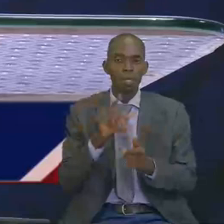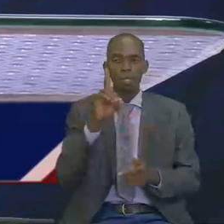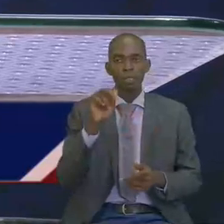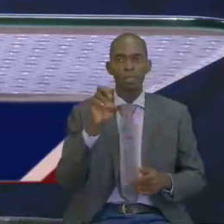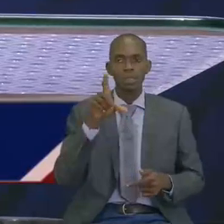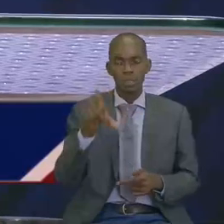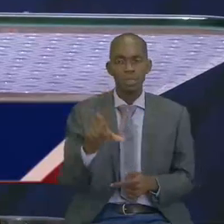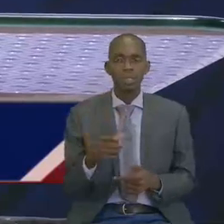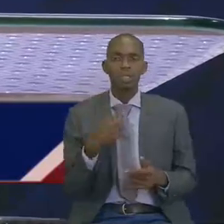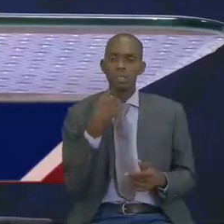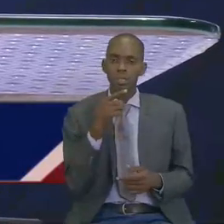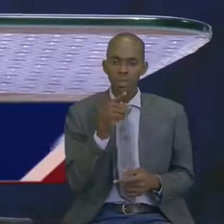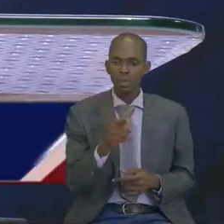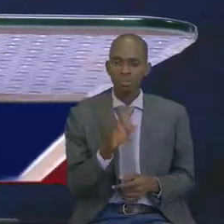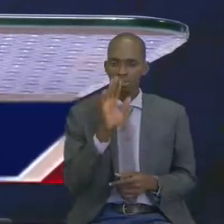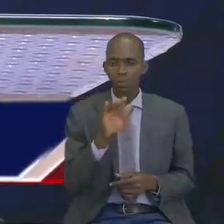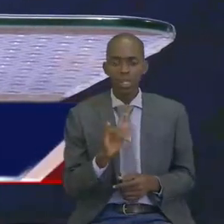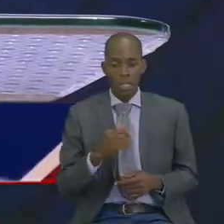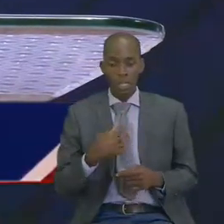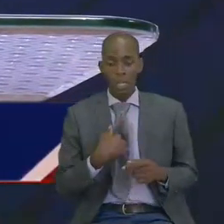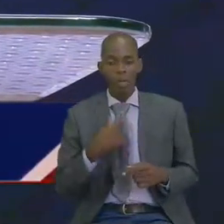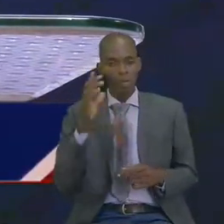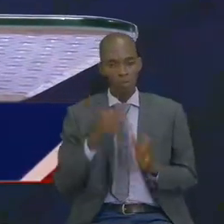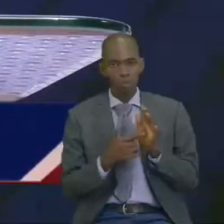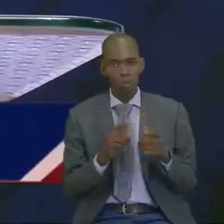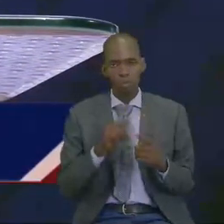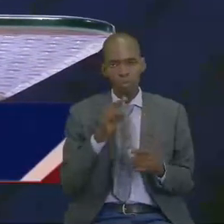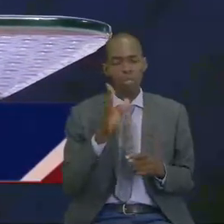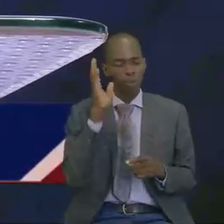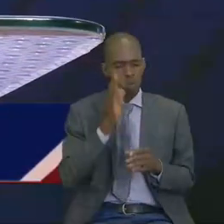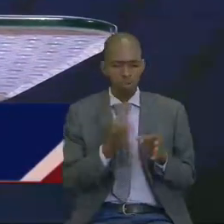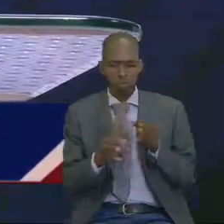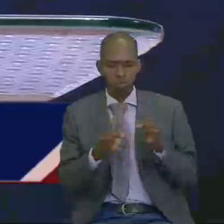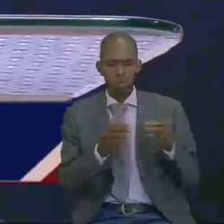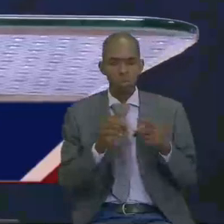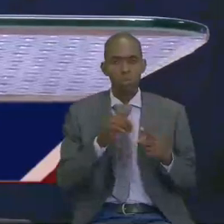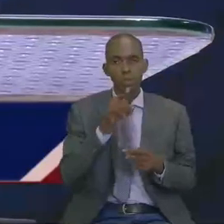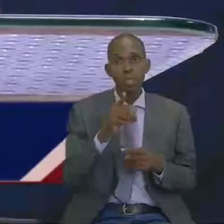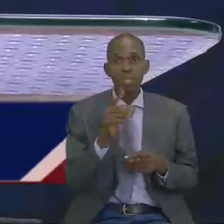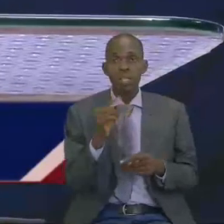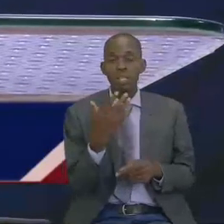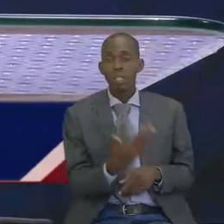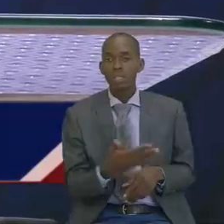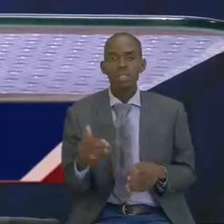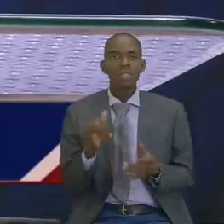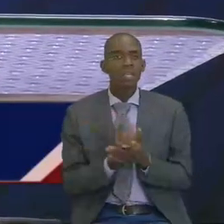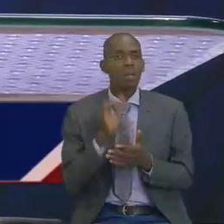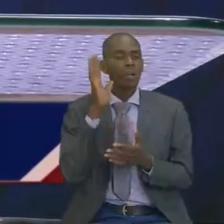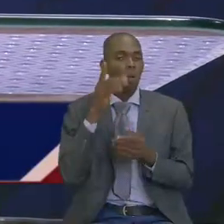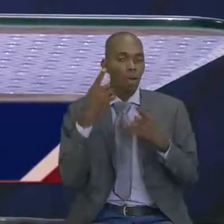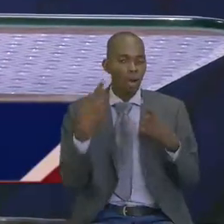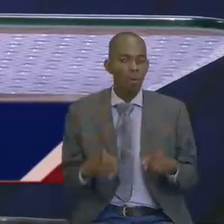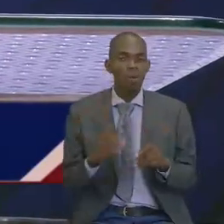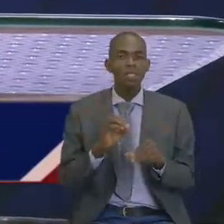occasion que je vais te montrer, je vais te révéler, je vais t'expliquer les choses qui vont se produire dans